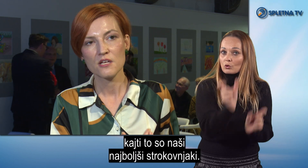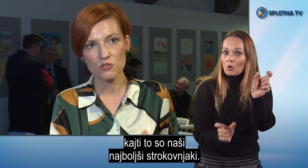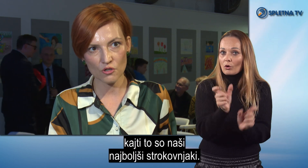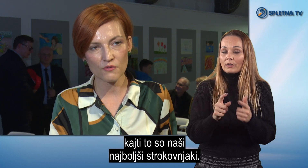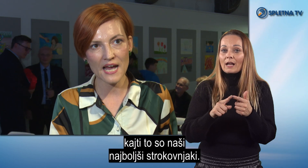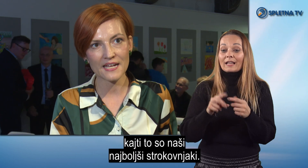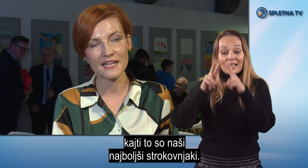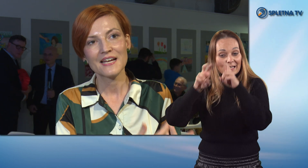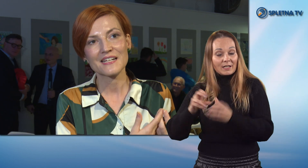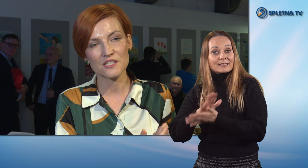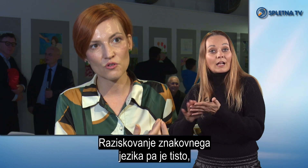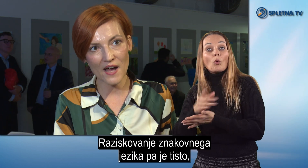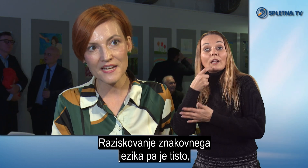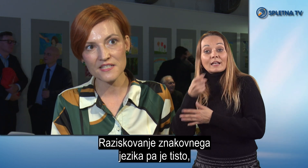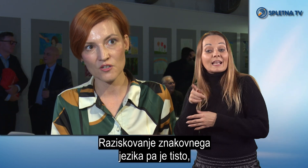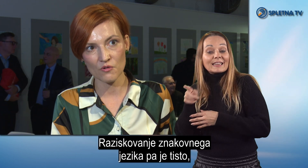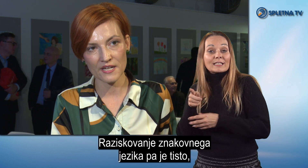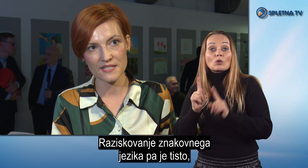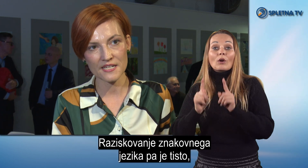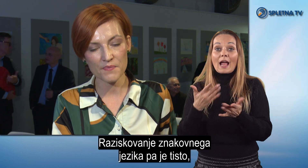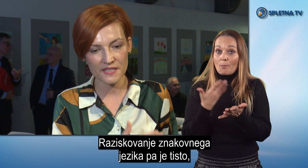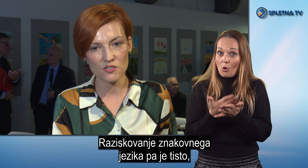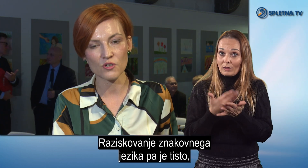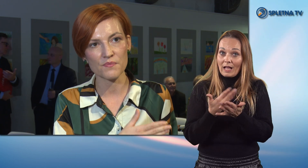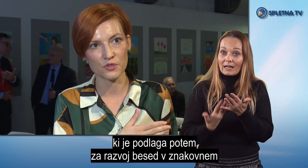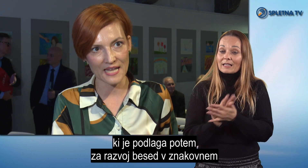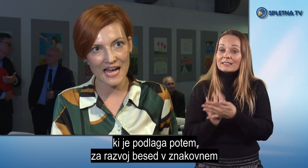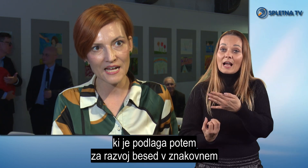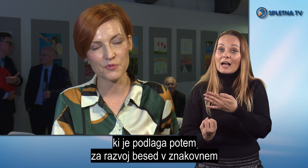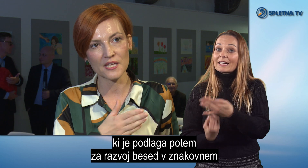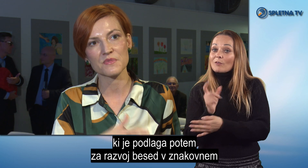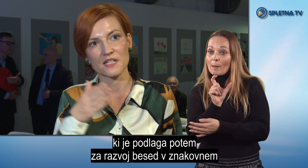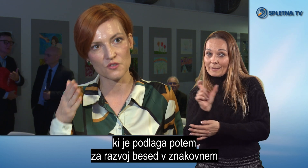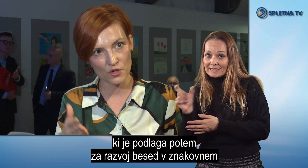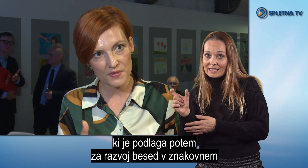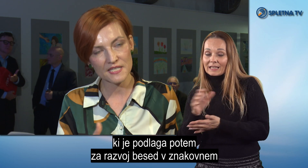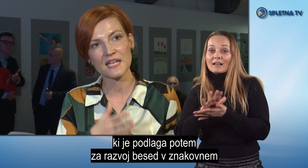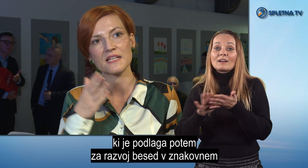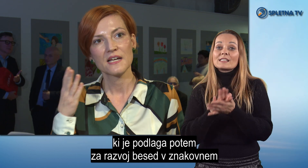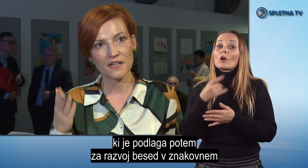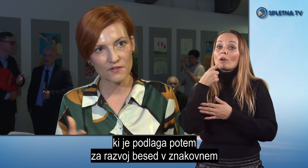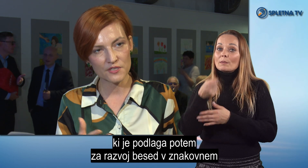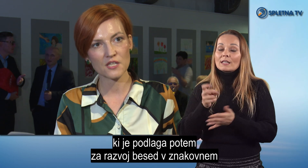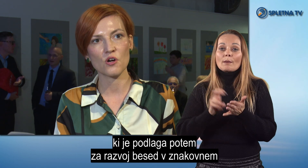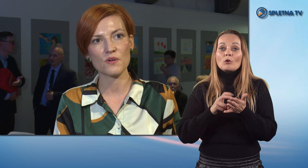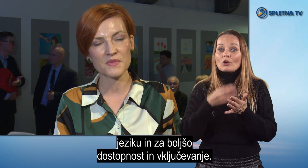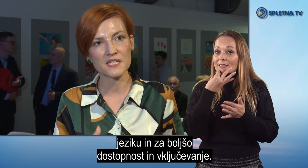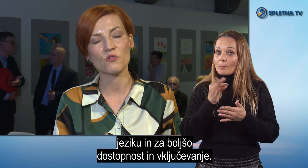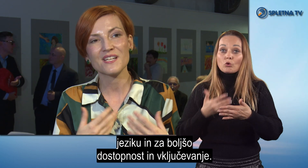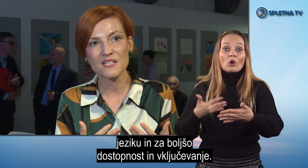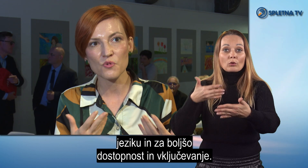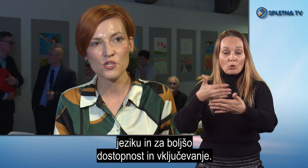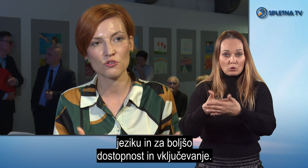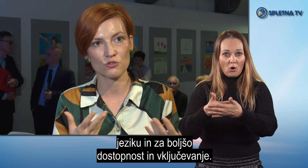najboljši strokovnjaki. Raziskovanje znakovnega jezika pa je tisto, ki je podlaga potem za razvoj besed v znakovnem